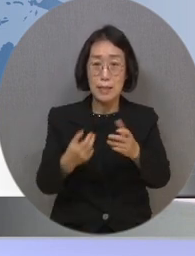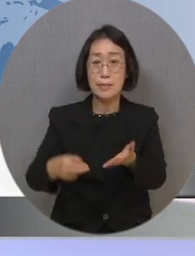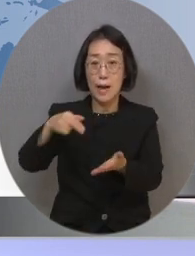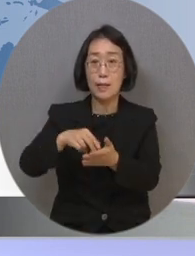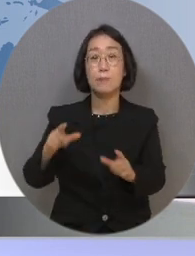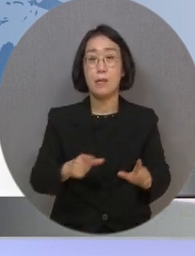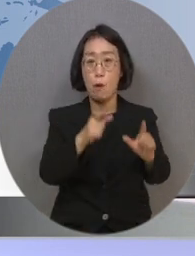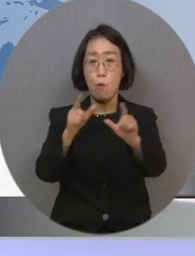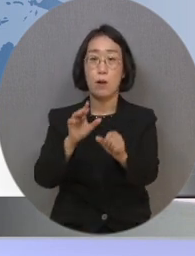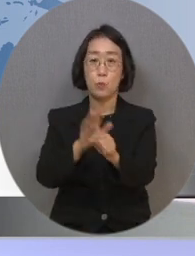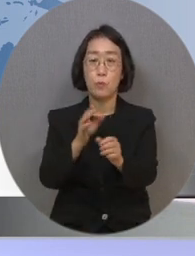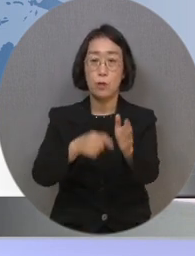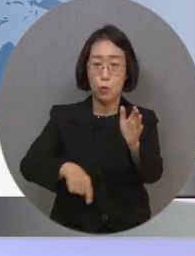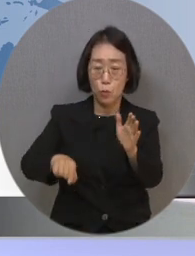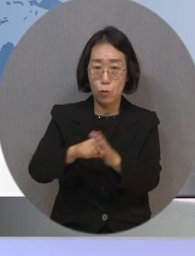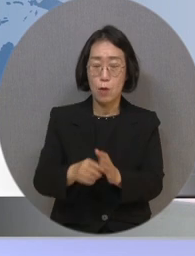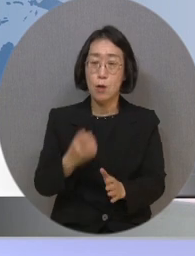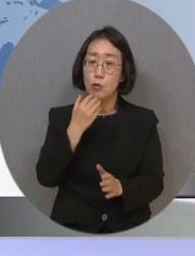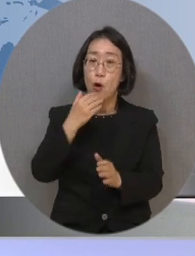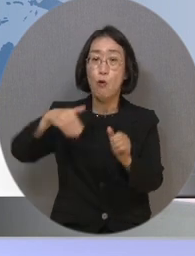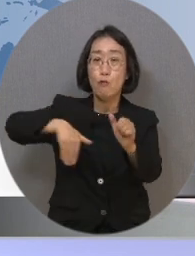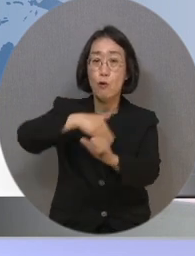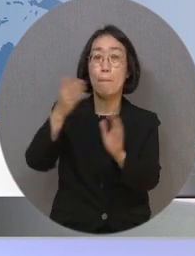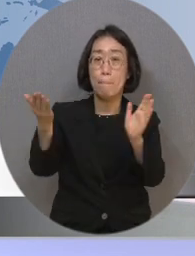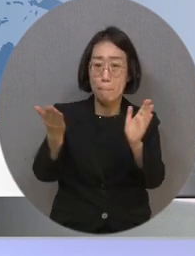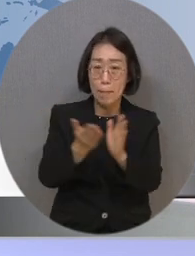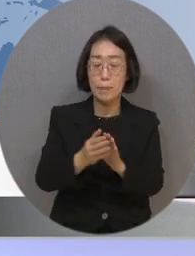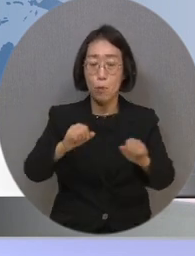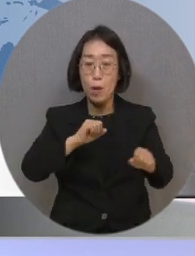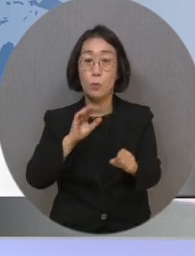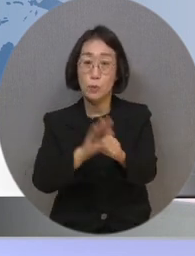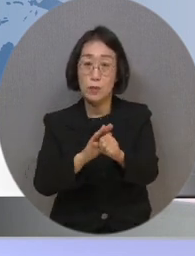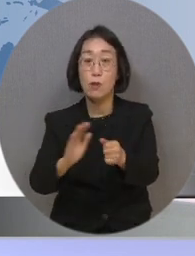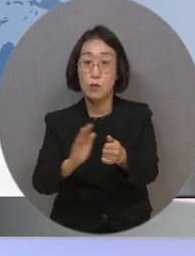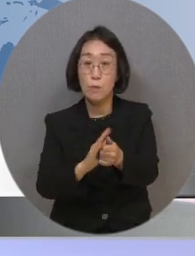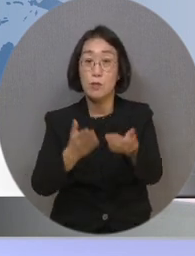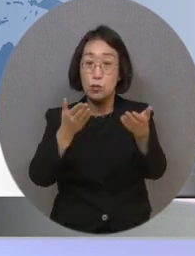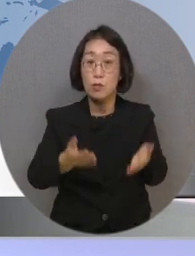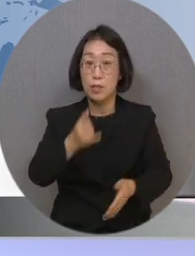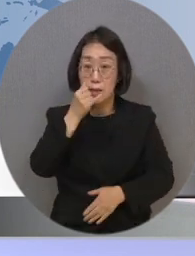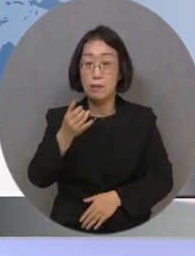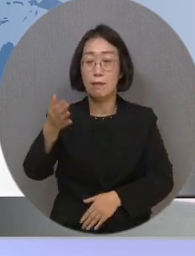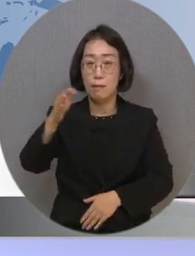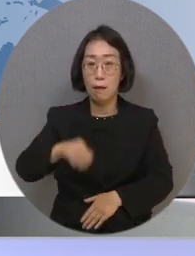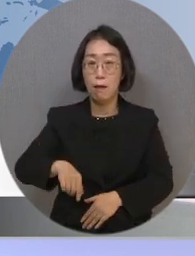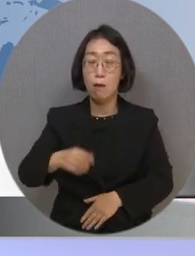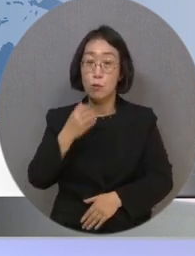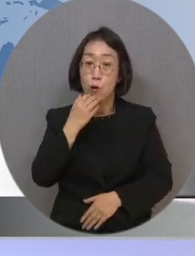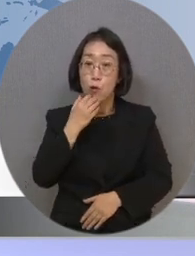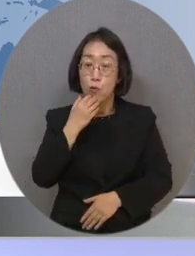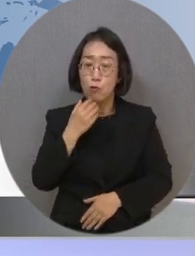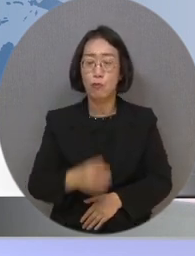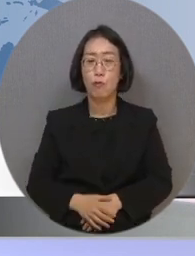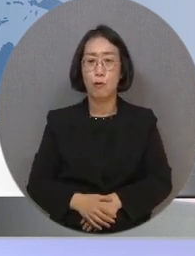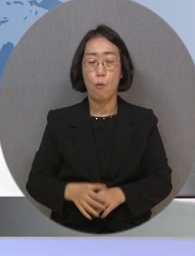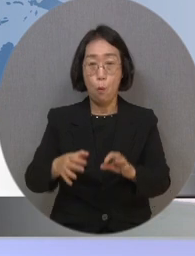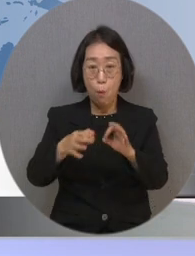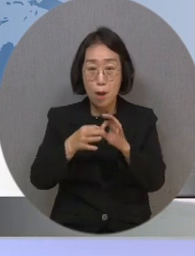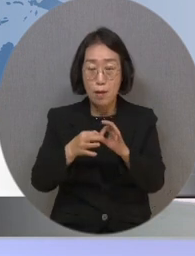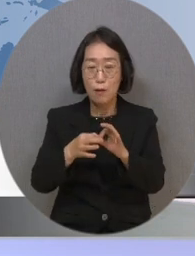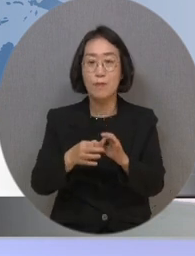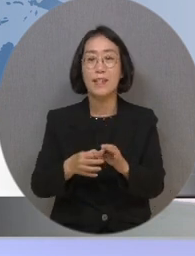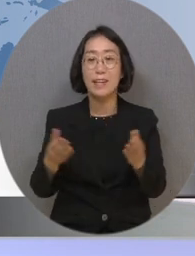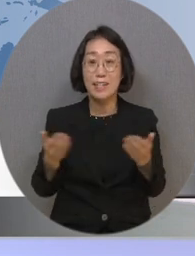자립생활을 지원하기 위해 서울형 장애인 활동지원 서비스를 제공하고 있는데요. 서울시 장애인 자립지원과 관계자를